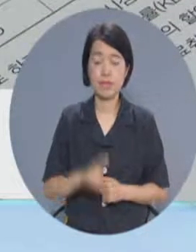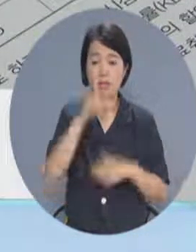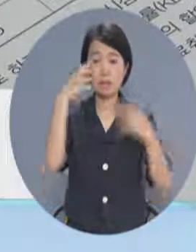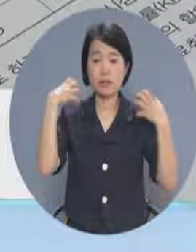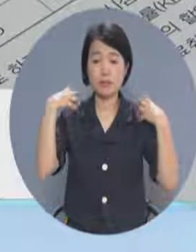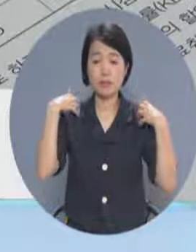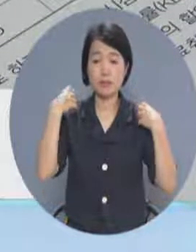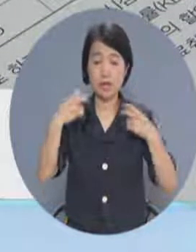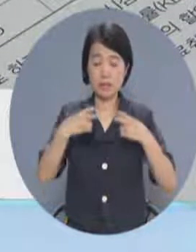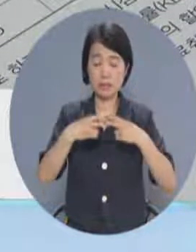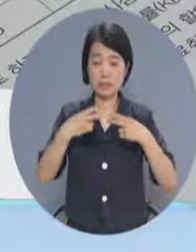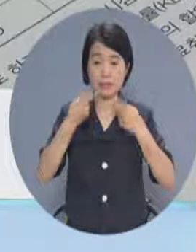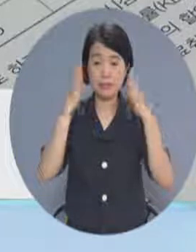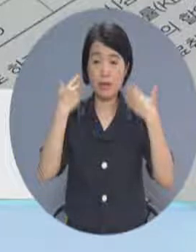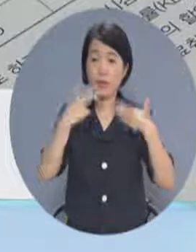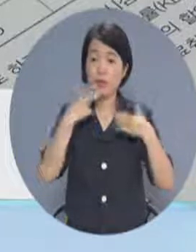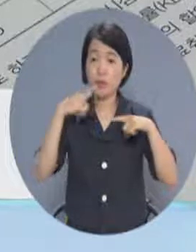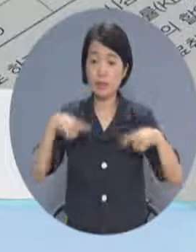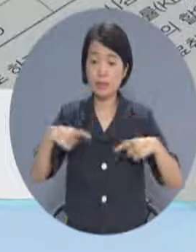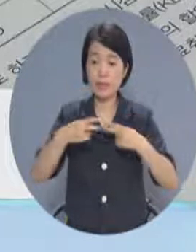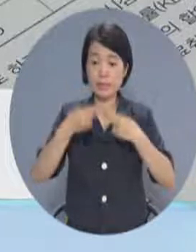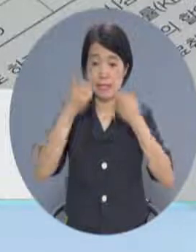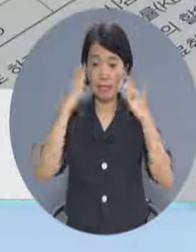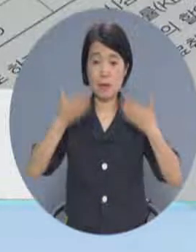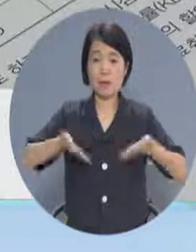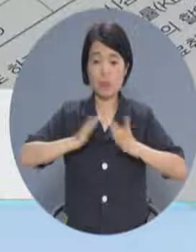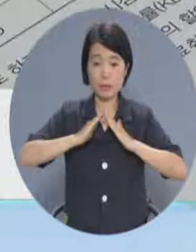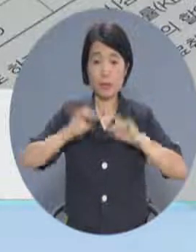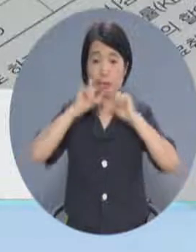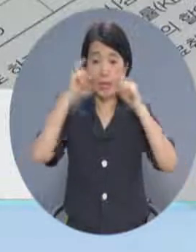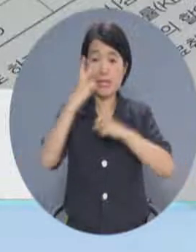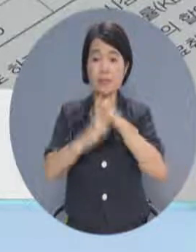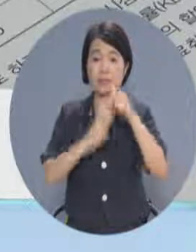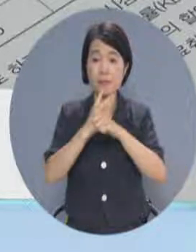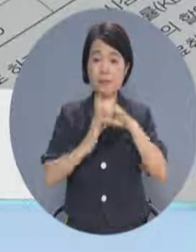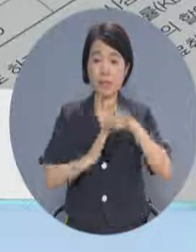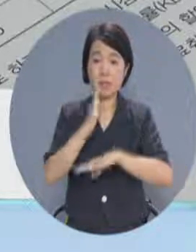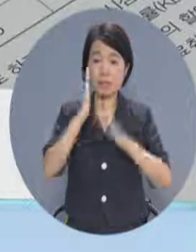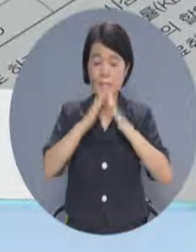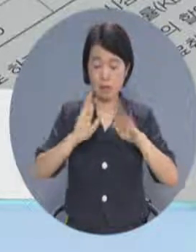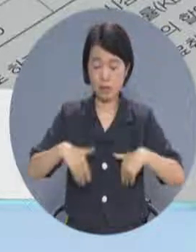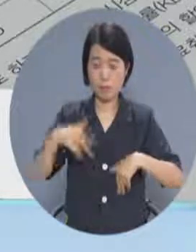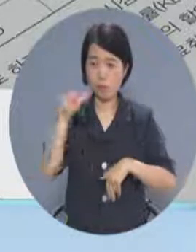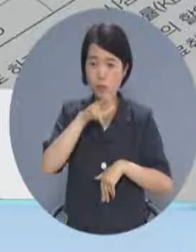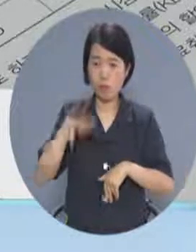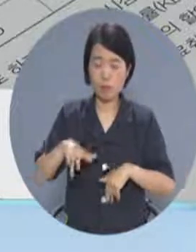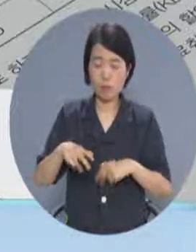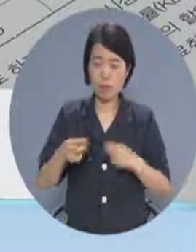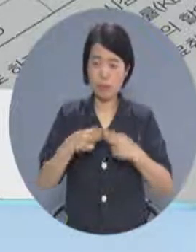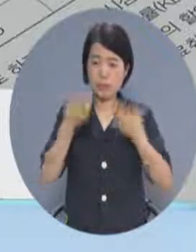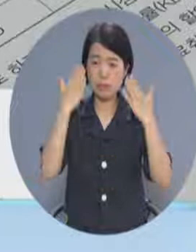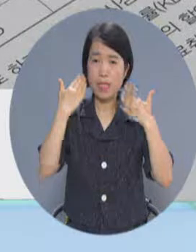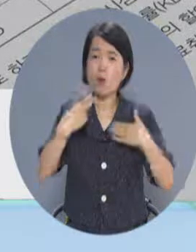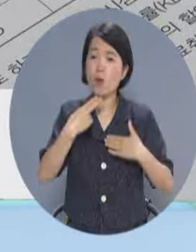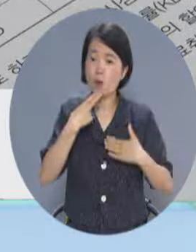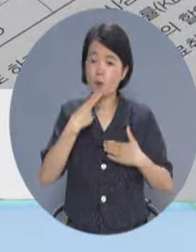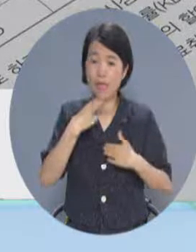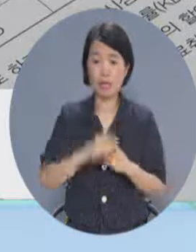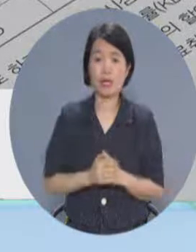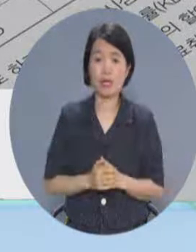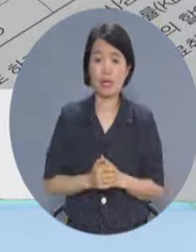정부가 의대 없는 지역에 의대를 설립하겠다고 선언한 지 2년이 지났습니다. 전라남도는 전국에서 유일하게 의과대가